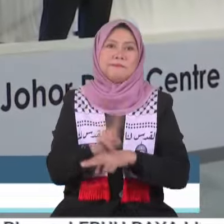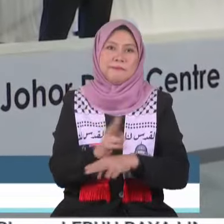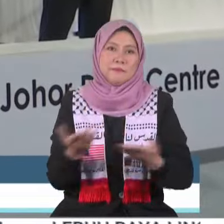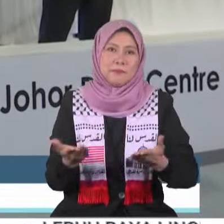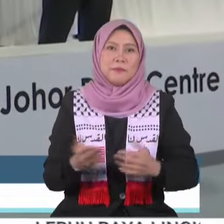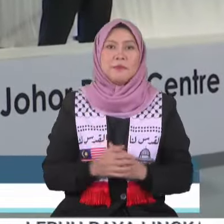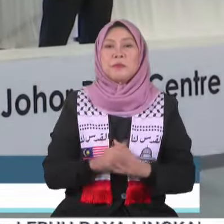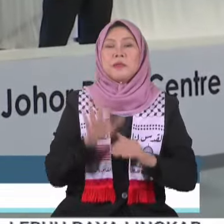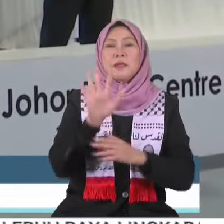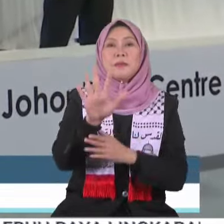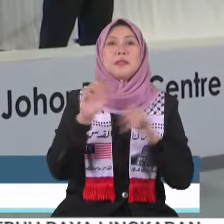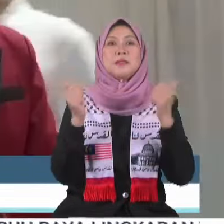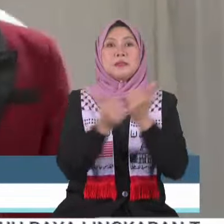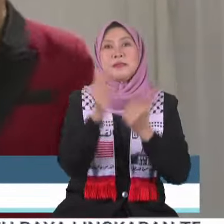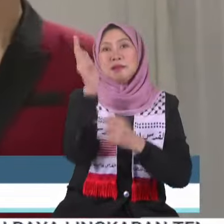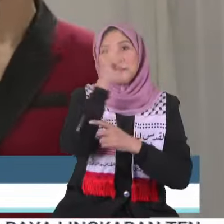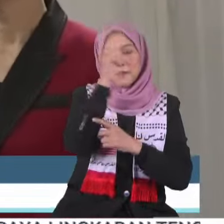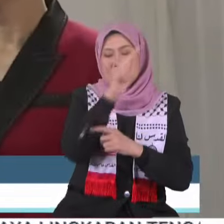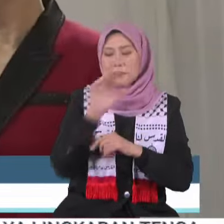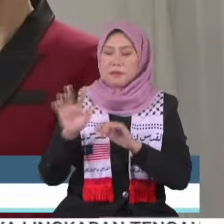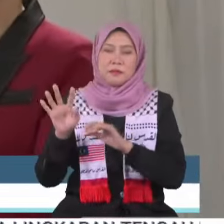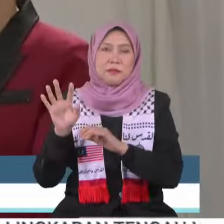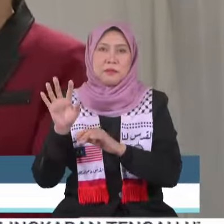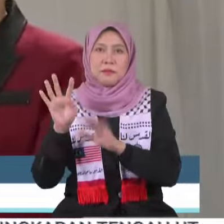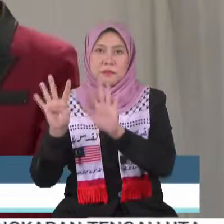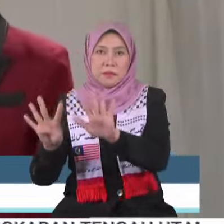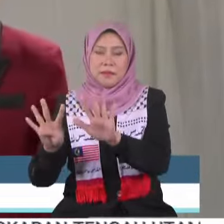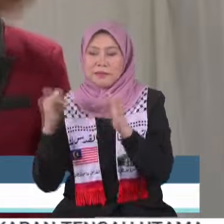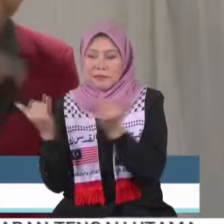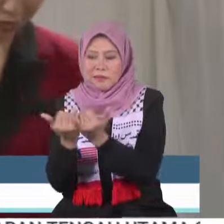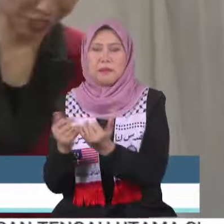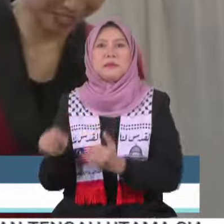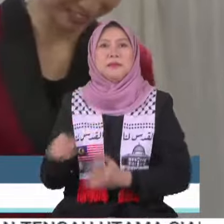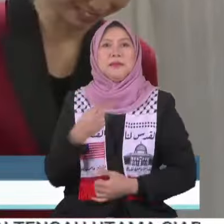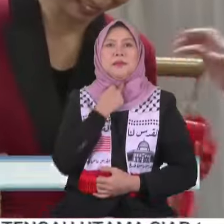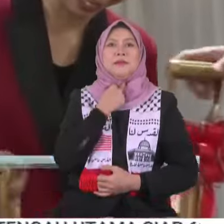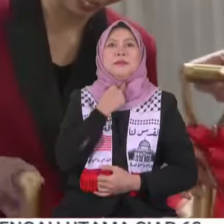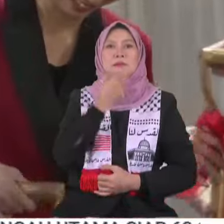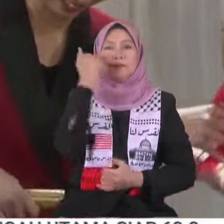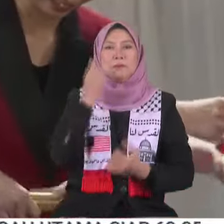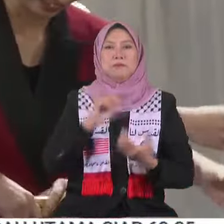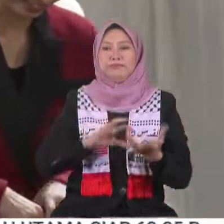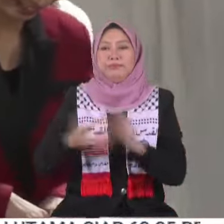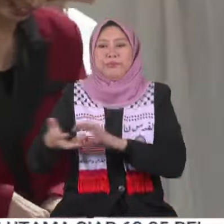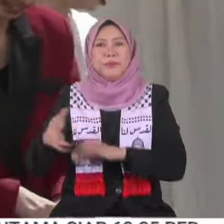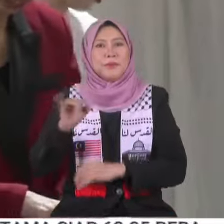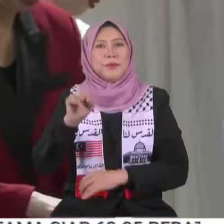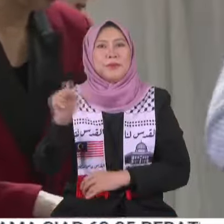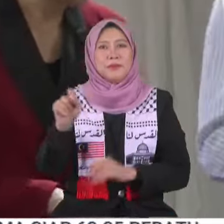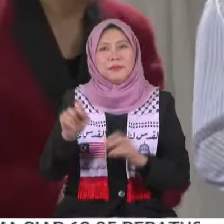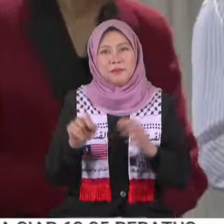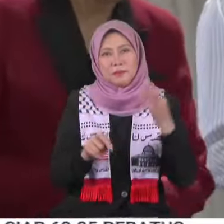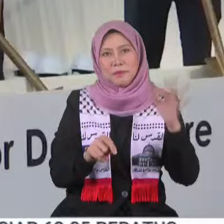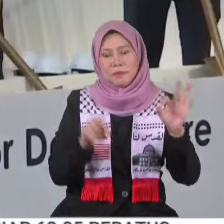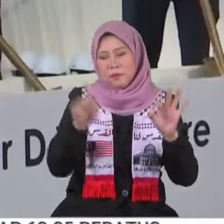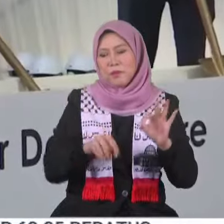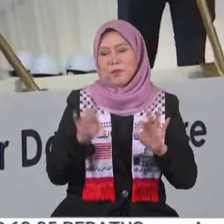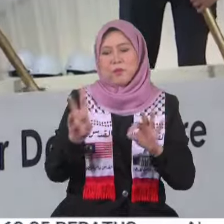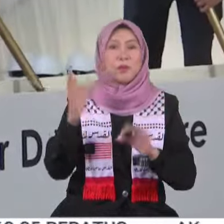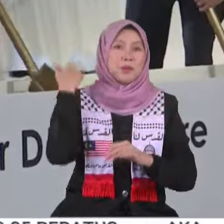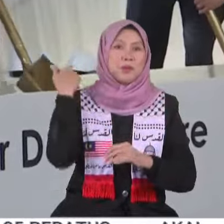Sebelum ini, 5 agensi kerajaan dan 9 syarikat swasta dilaporkan terjejas akibat gangguan IT pada 19 Julai lalu. Beliau